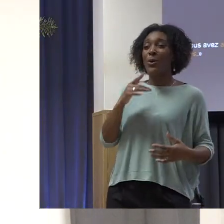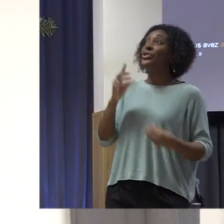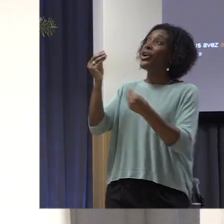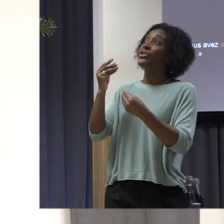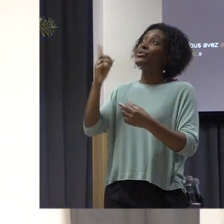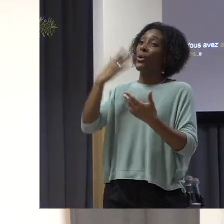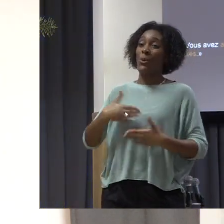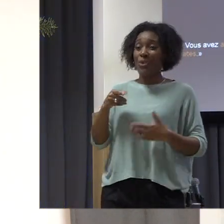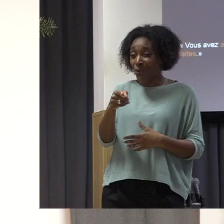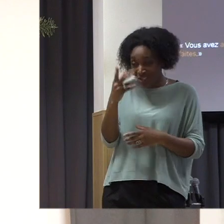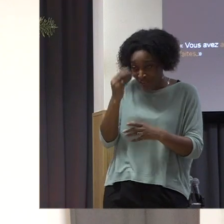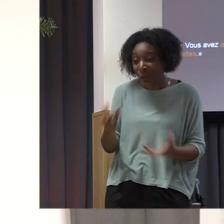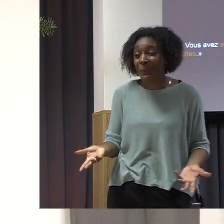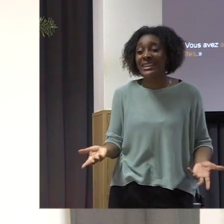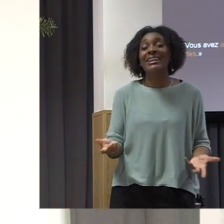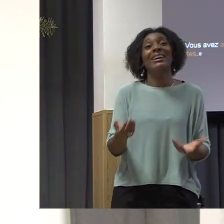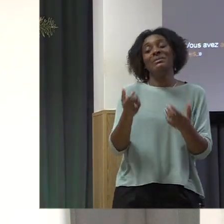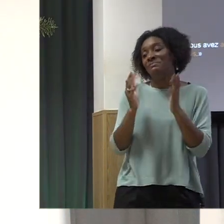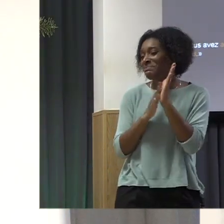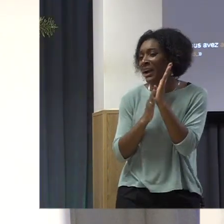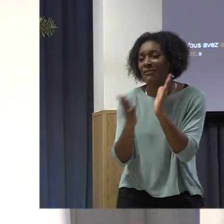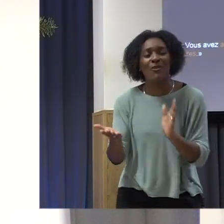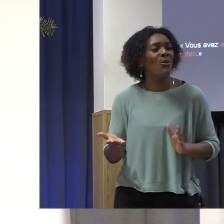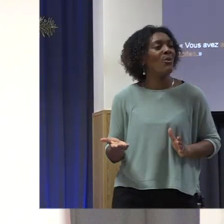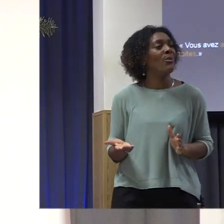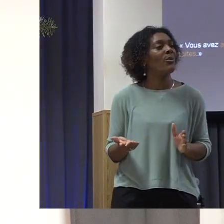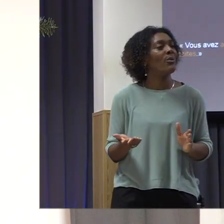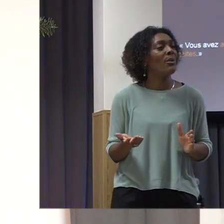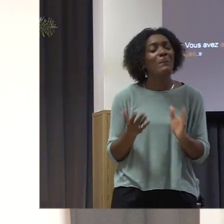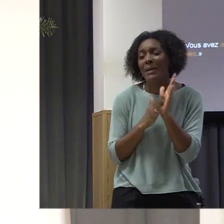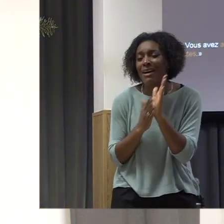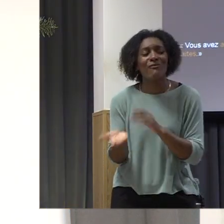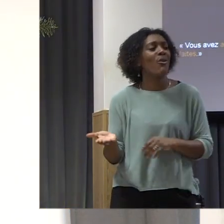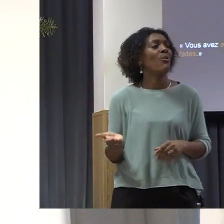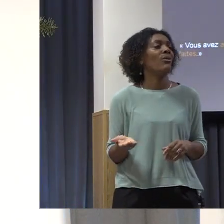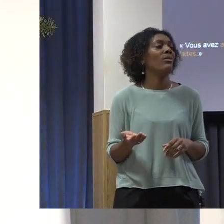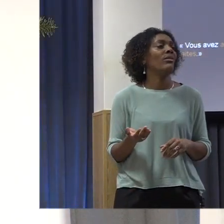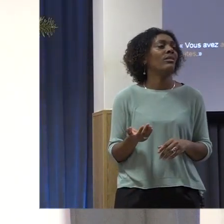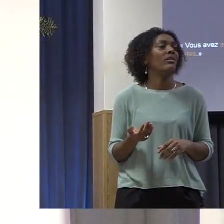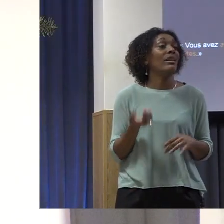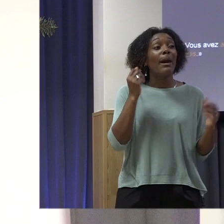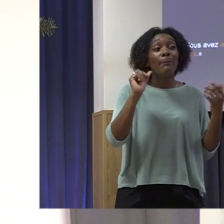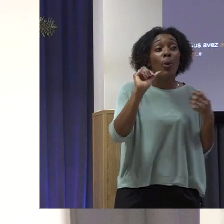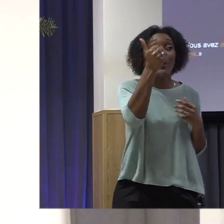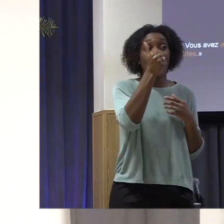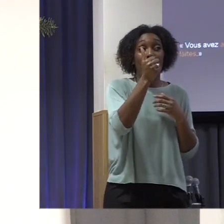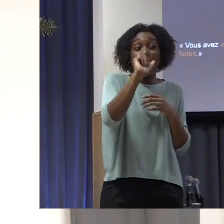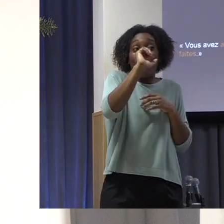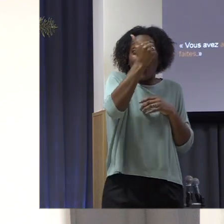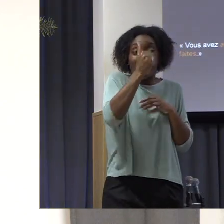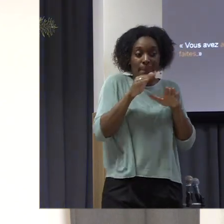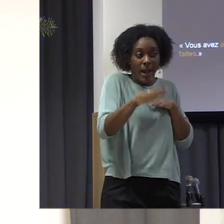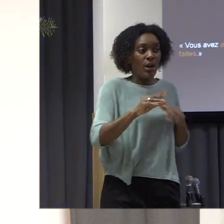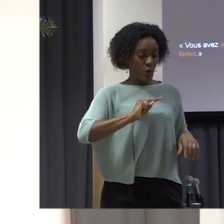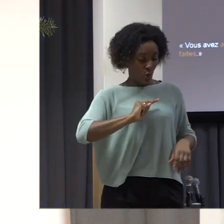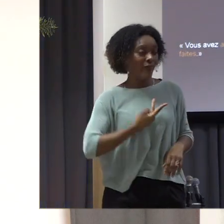à Dieu. Vous avez appris. La première étape, c'est la conversion.